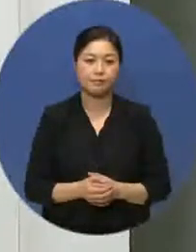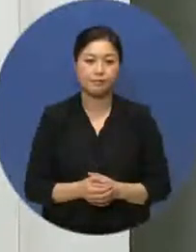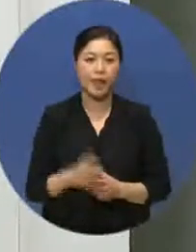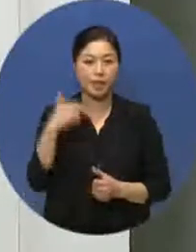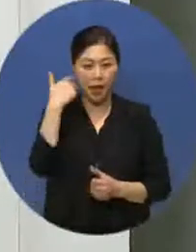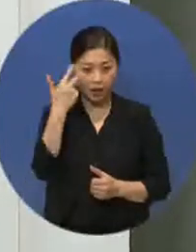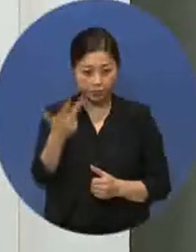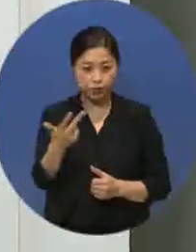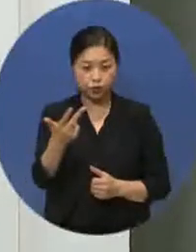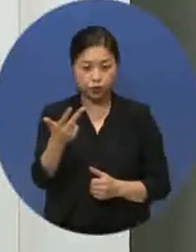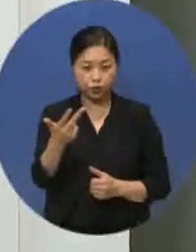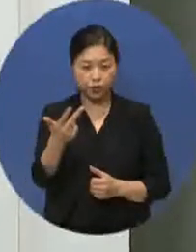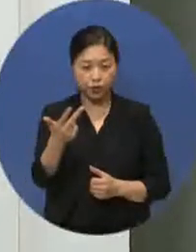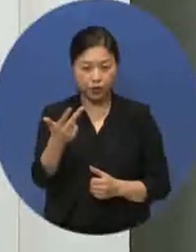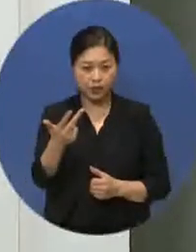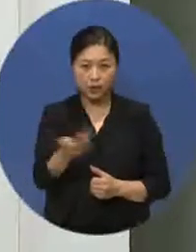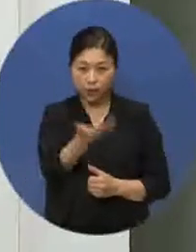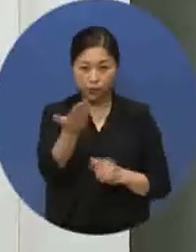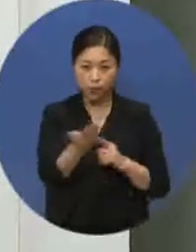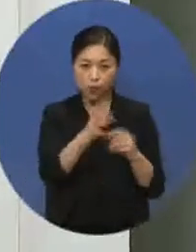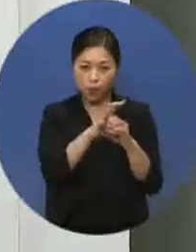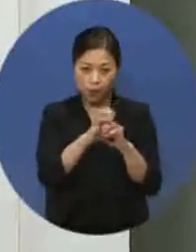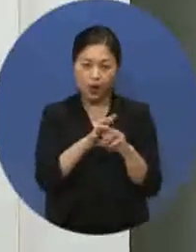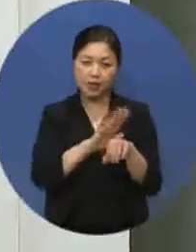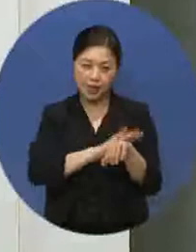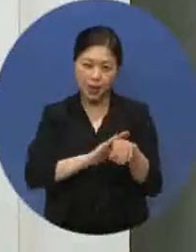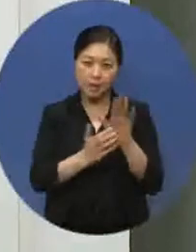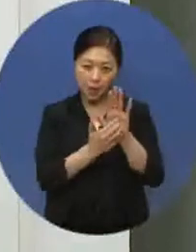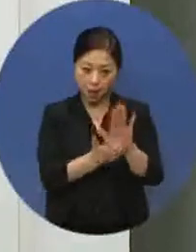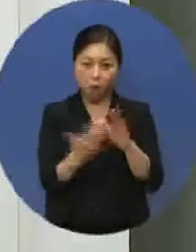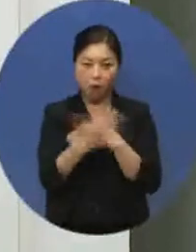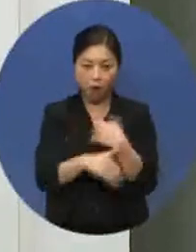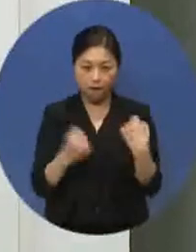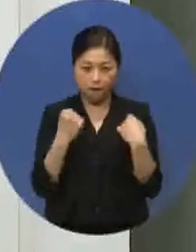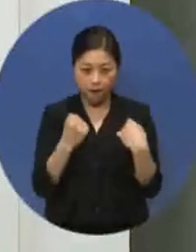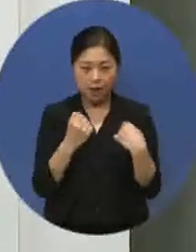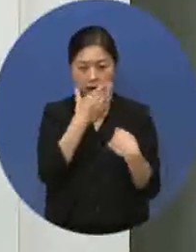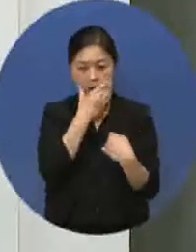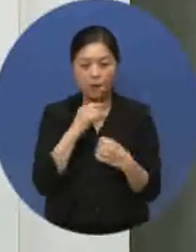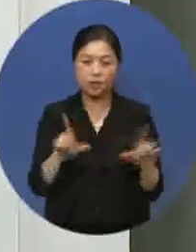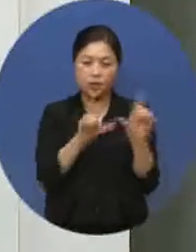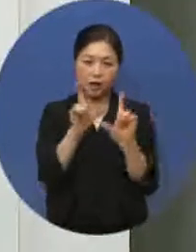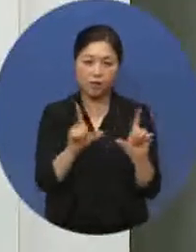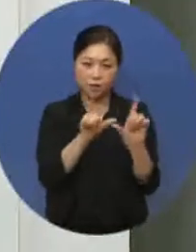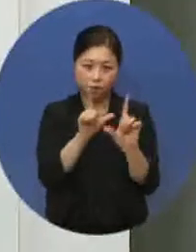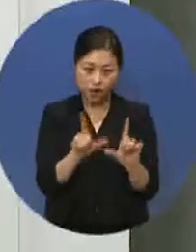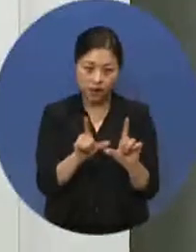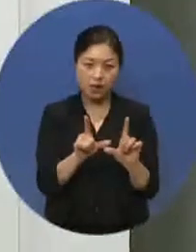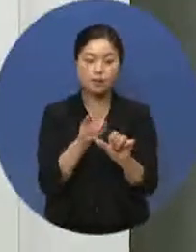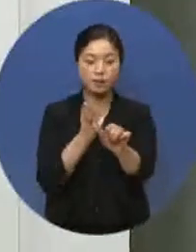다음 시간까지 코로나 잘 이기시고 건강하시고 행복한 나날을